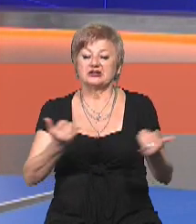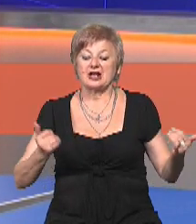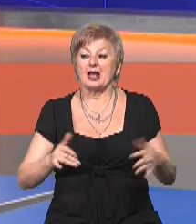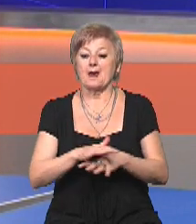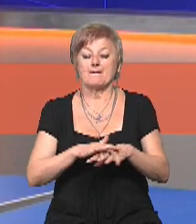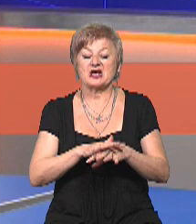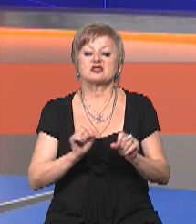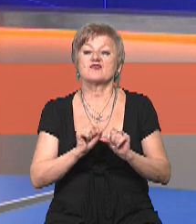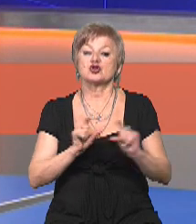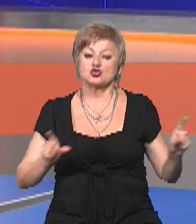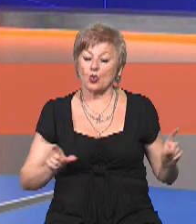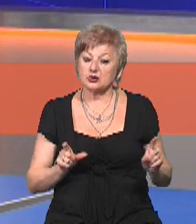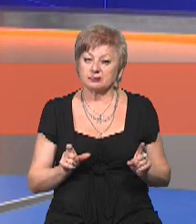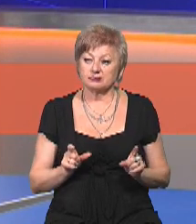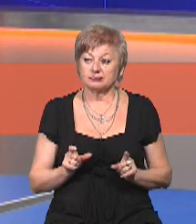для масової школи.